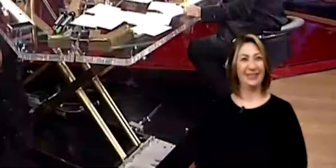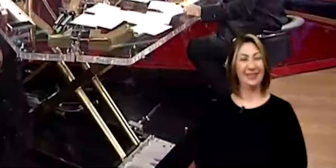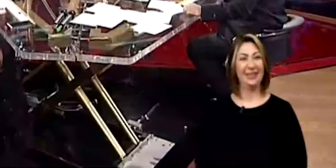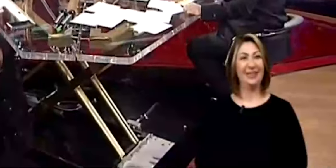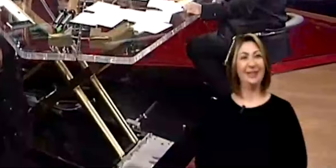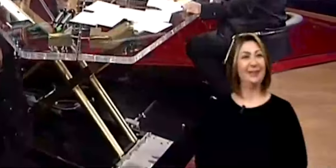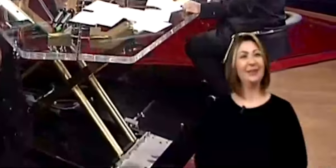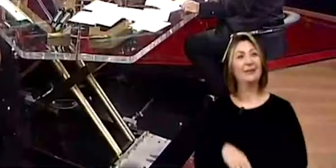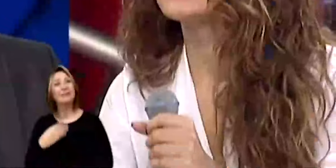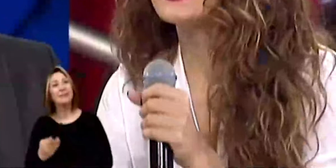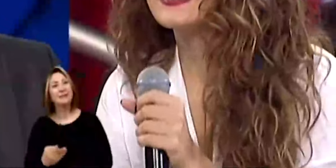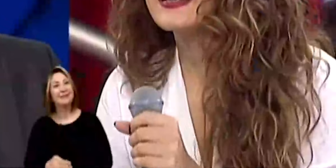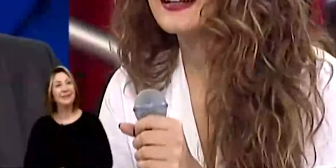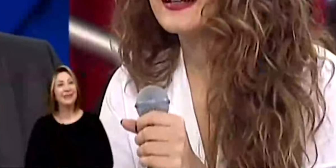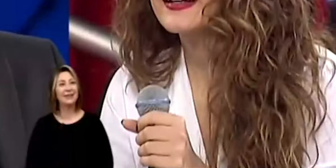parçası neydi?